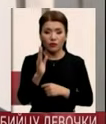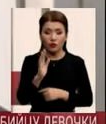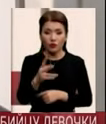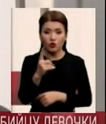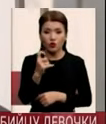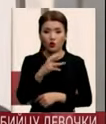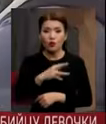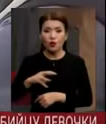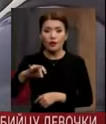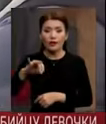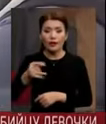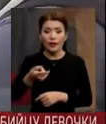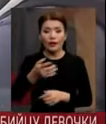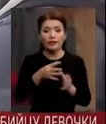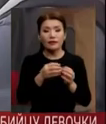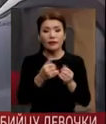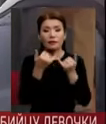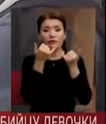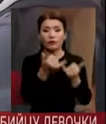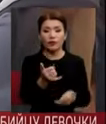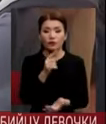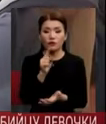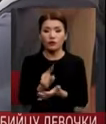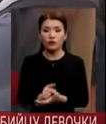100 миллионов тенге семье за моральный ущерб.